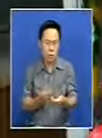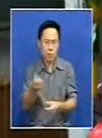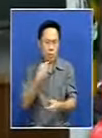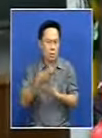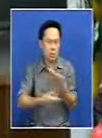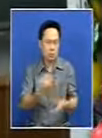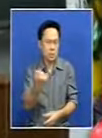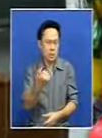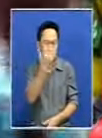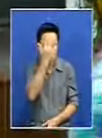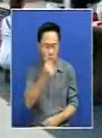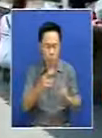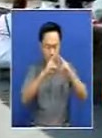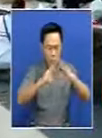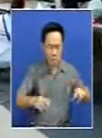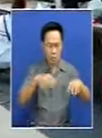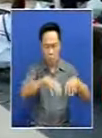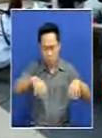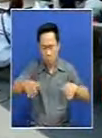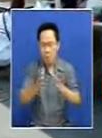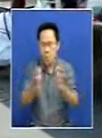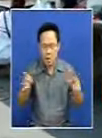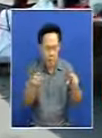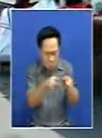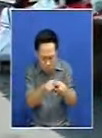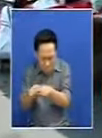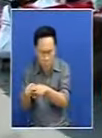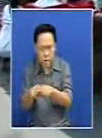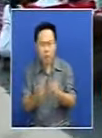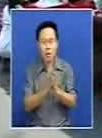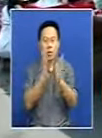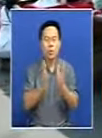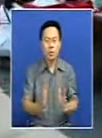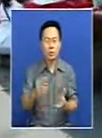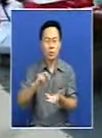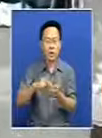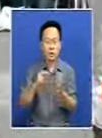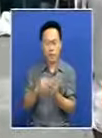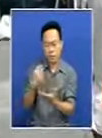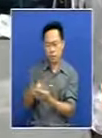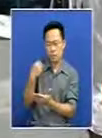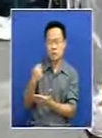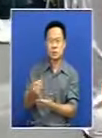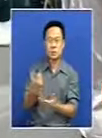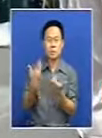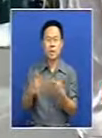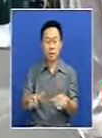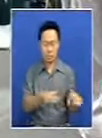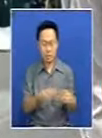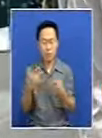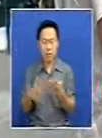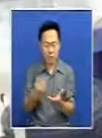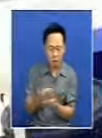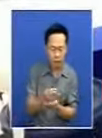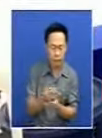ไม่ค่อยดีนักเพราะมีร้านค้าเปิดชนกันจำนวนมากและผู้ที่มาเล่นน้ำสงกรานต์ก็เลือกใช้อุปกรณ์อย่างอื่นหรือเตรียมมาเองจากบ้าน